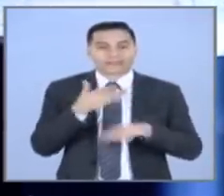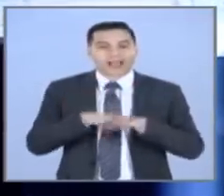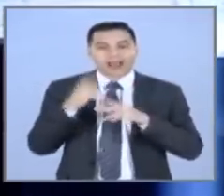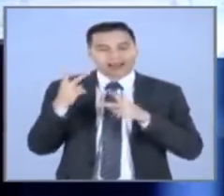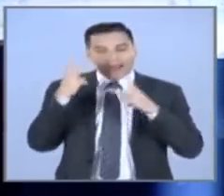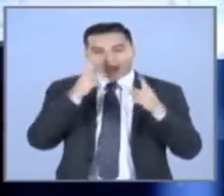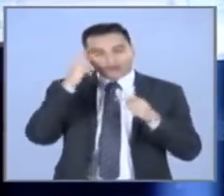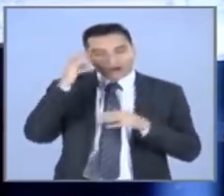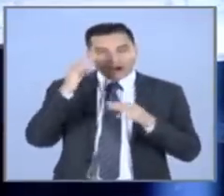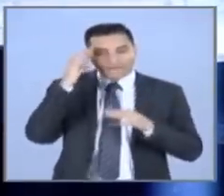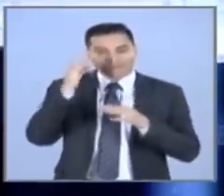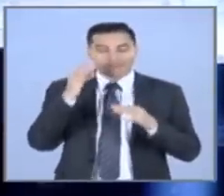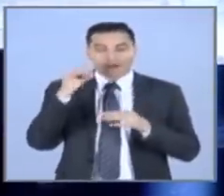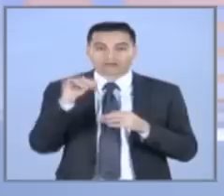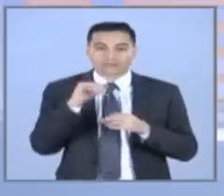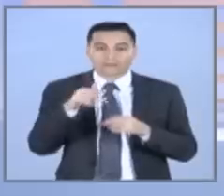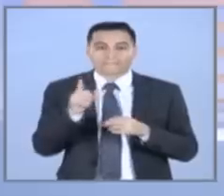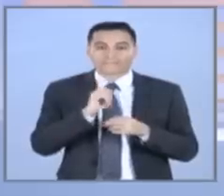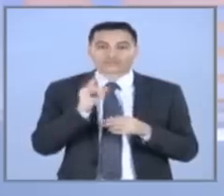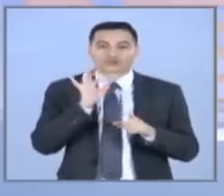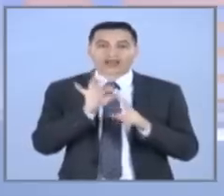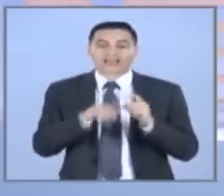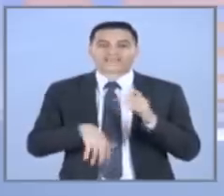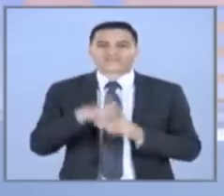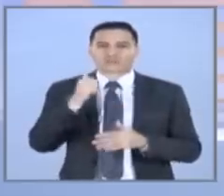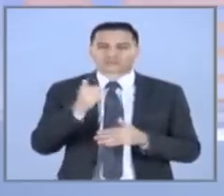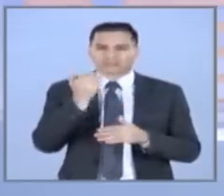احلامنا عن افكارنا، ما هياش الهدف